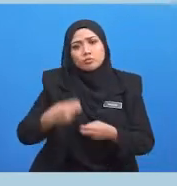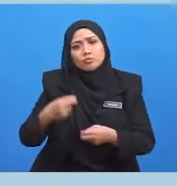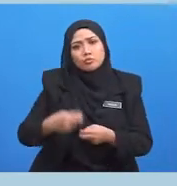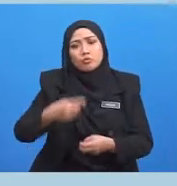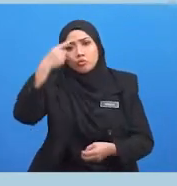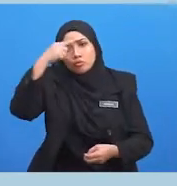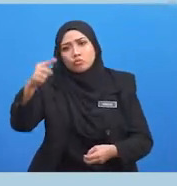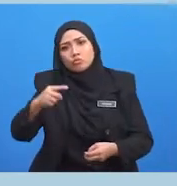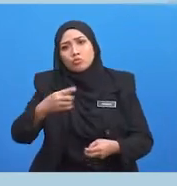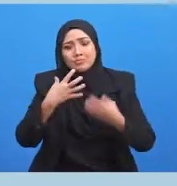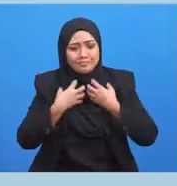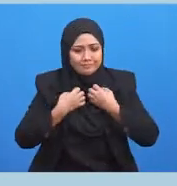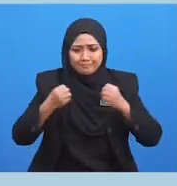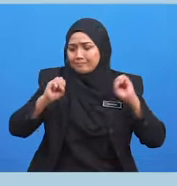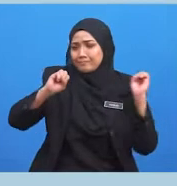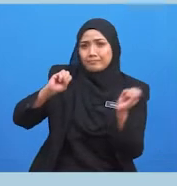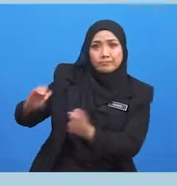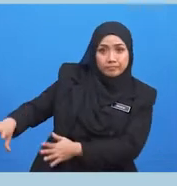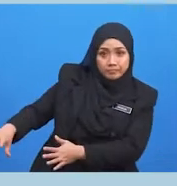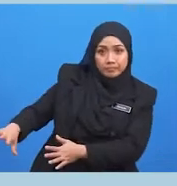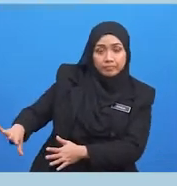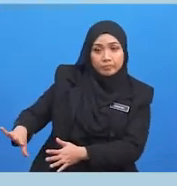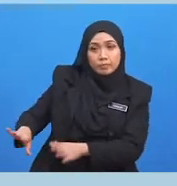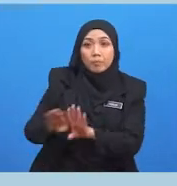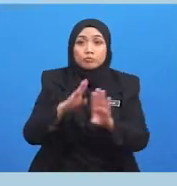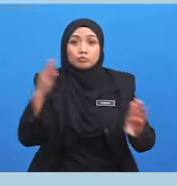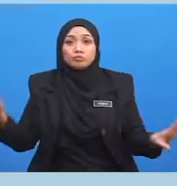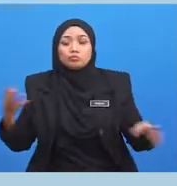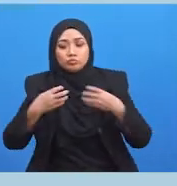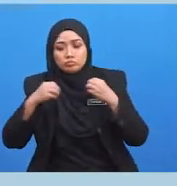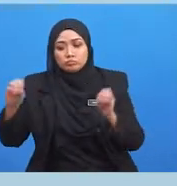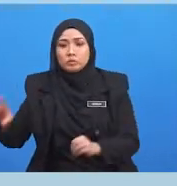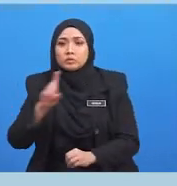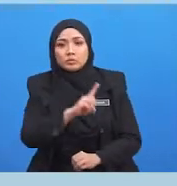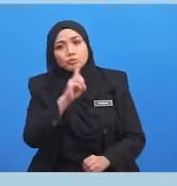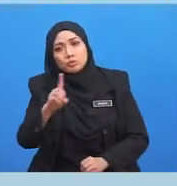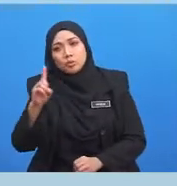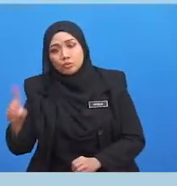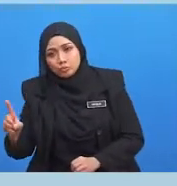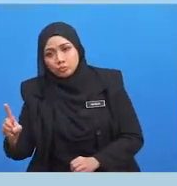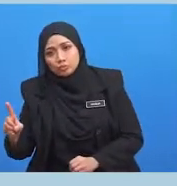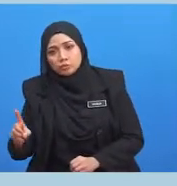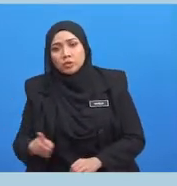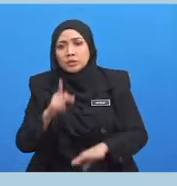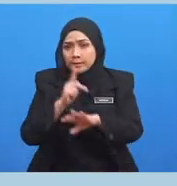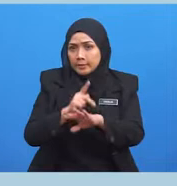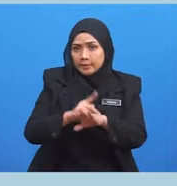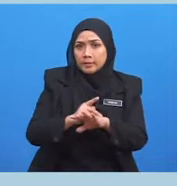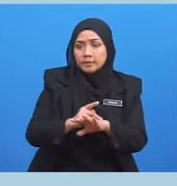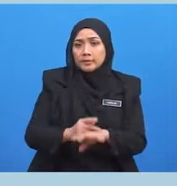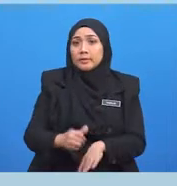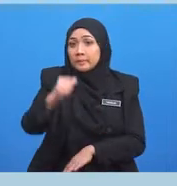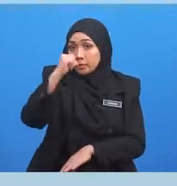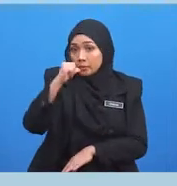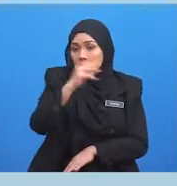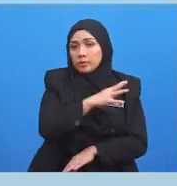susah untuk menanggalkan alat pelindung muka dan mulut satu persatu ketika hendak